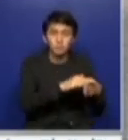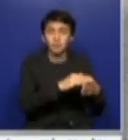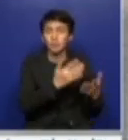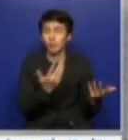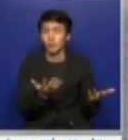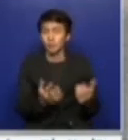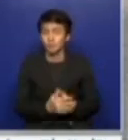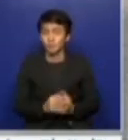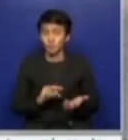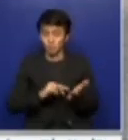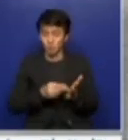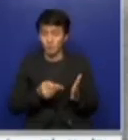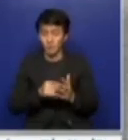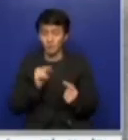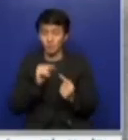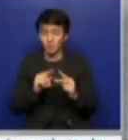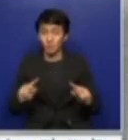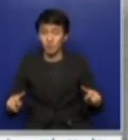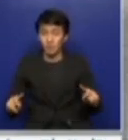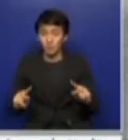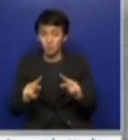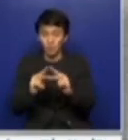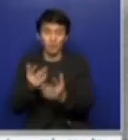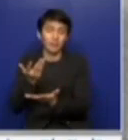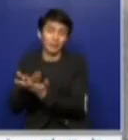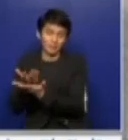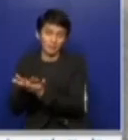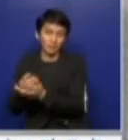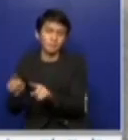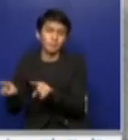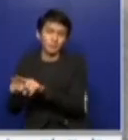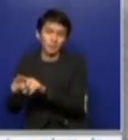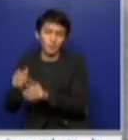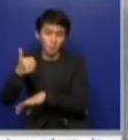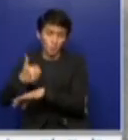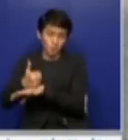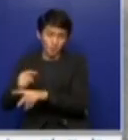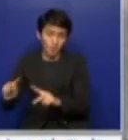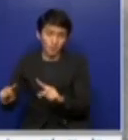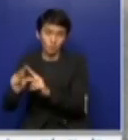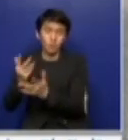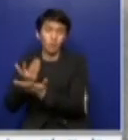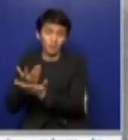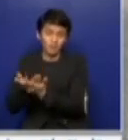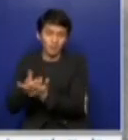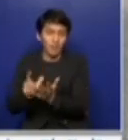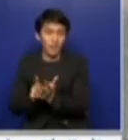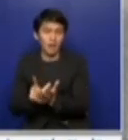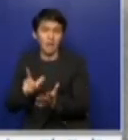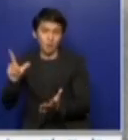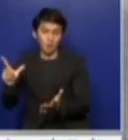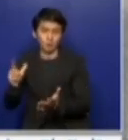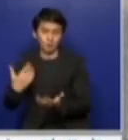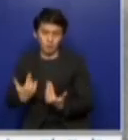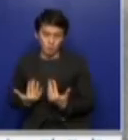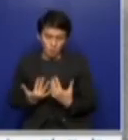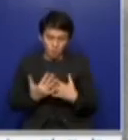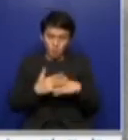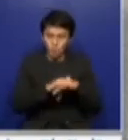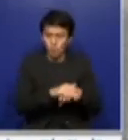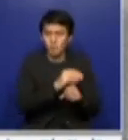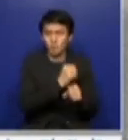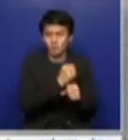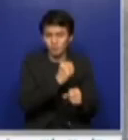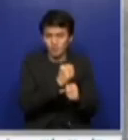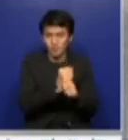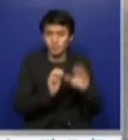ทันหันแล้วออกมาช่วยประชาชนเพื่อร่วมกันรักษาระบอบประชาธิปไตยไว้ขอ